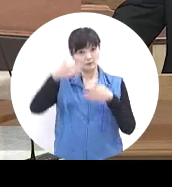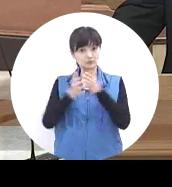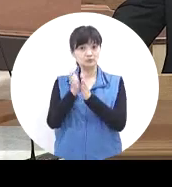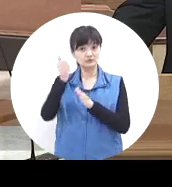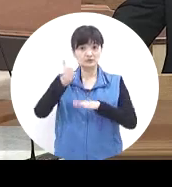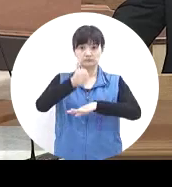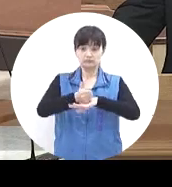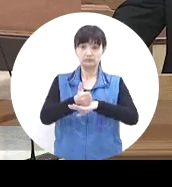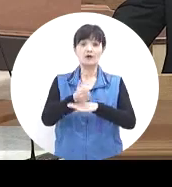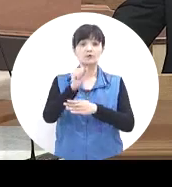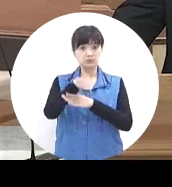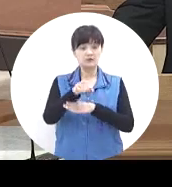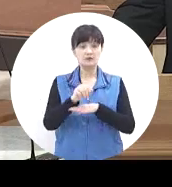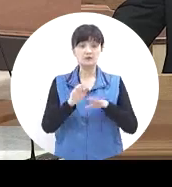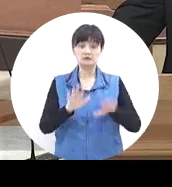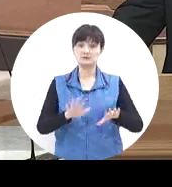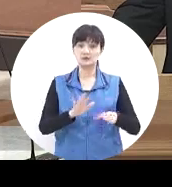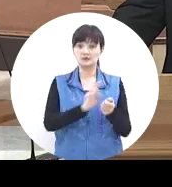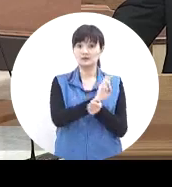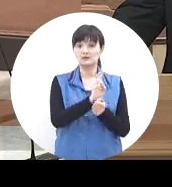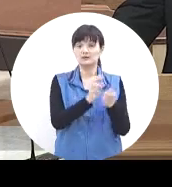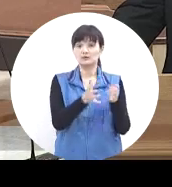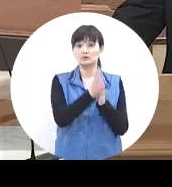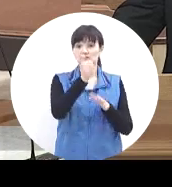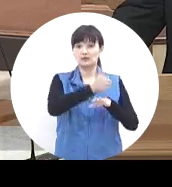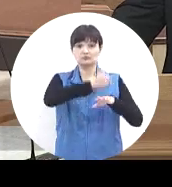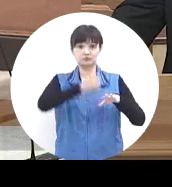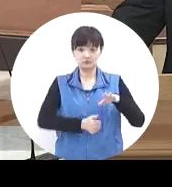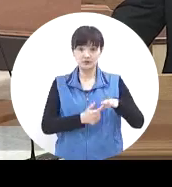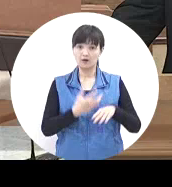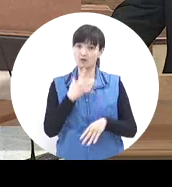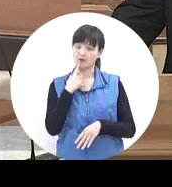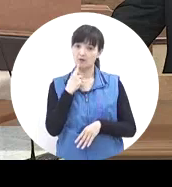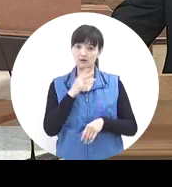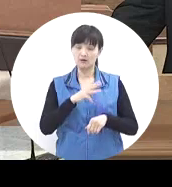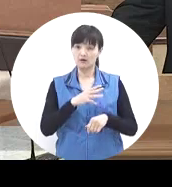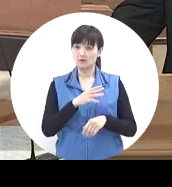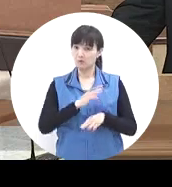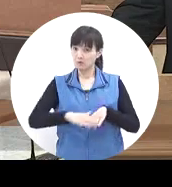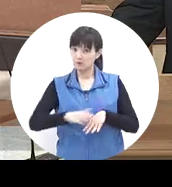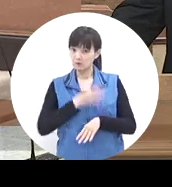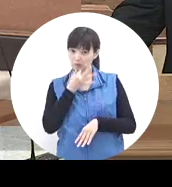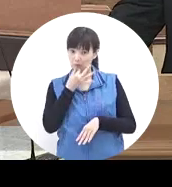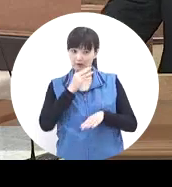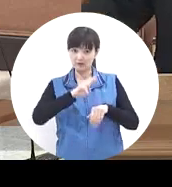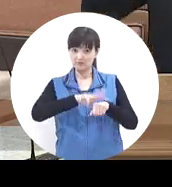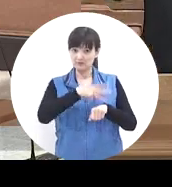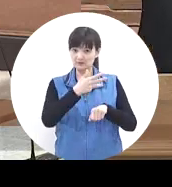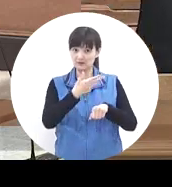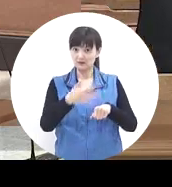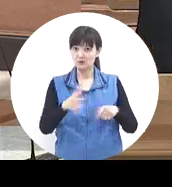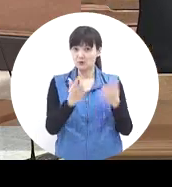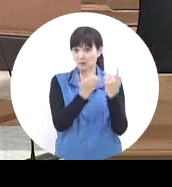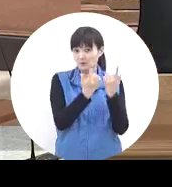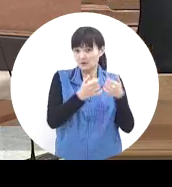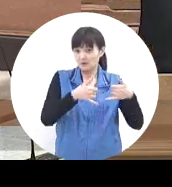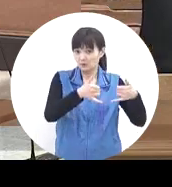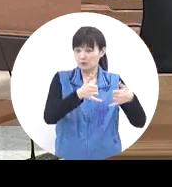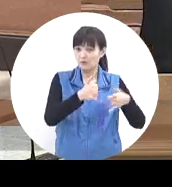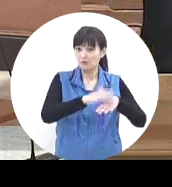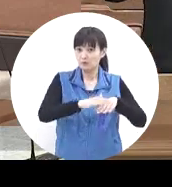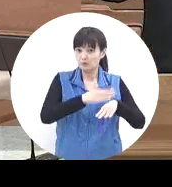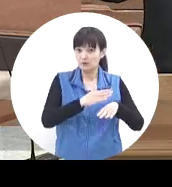因为现在林佳龙要下台了哦，淡北道路会不会生变？ 这个我不知道，但我会全力以赴。我们希望4月底哈、